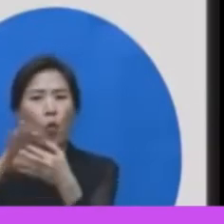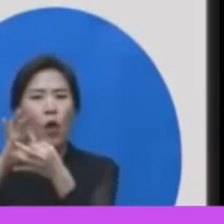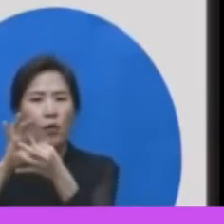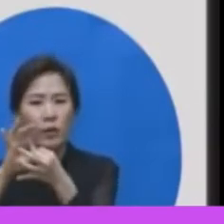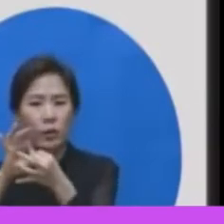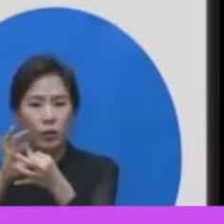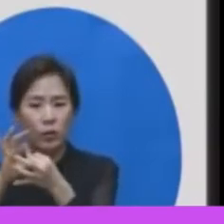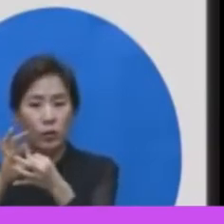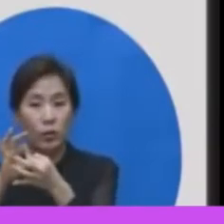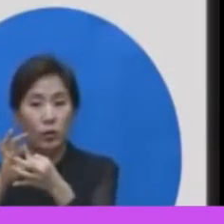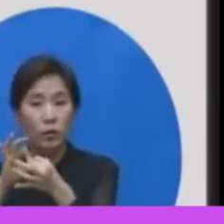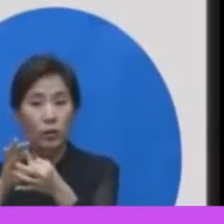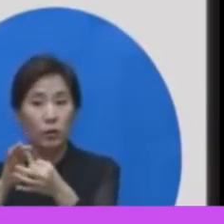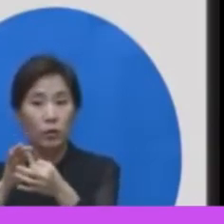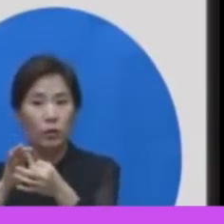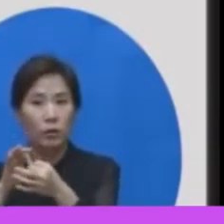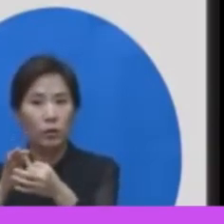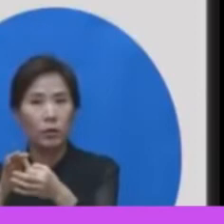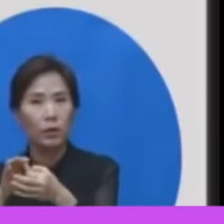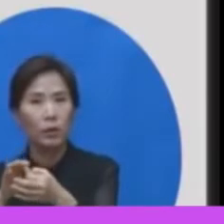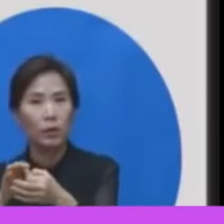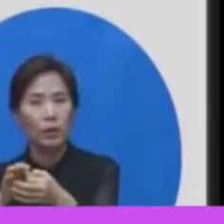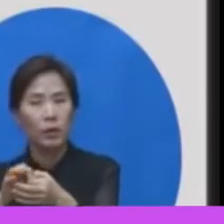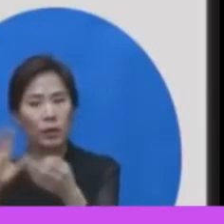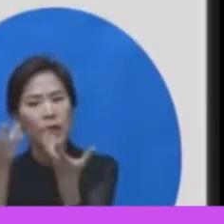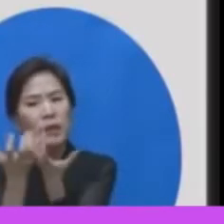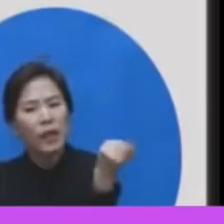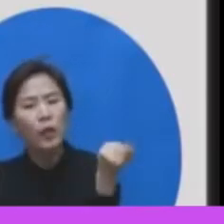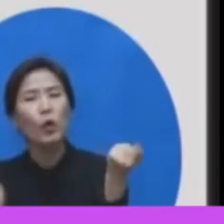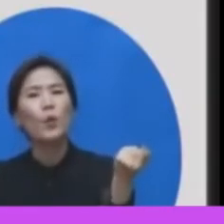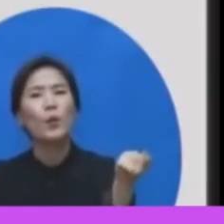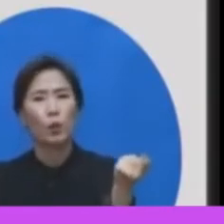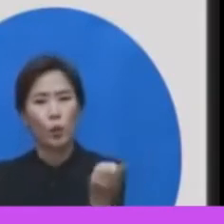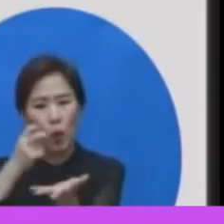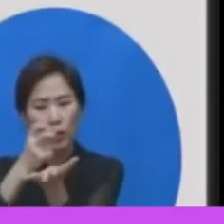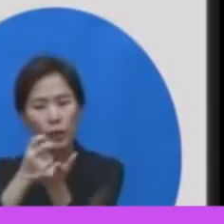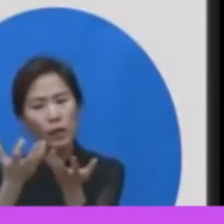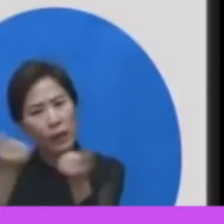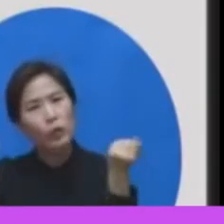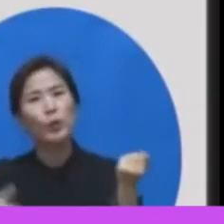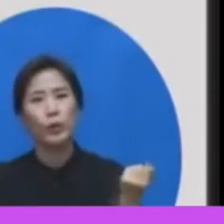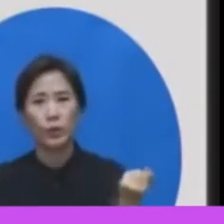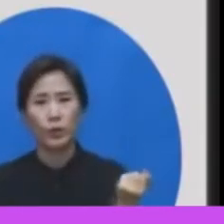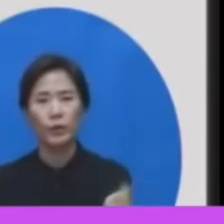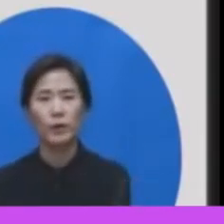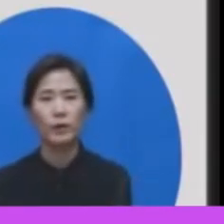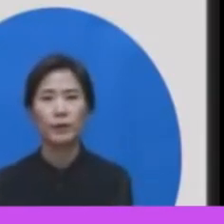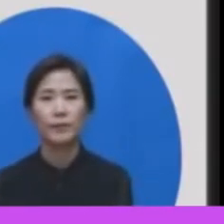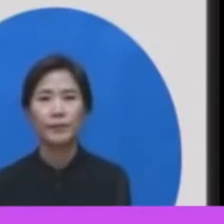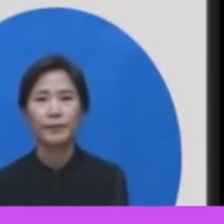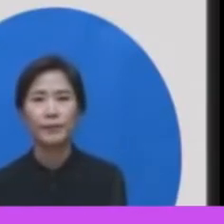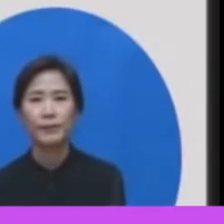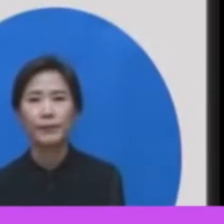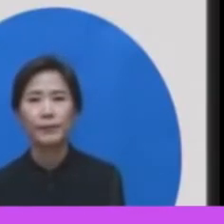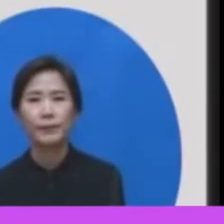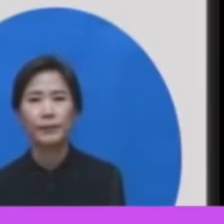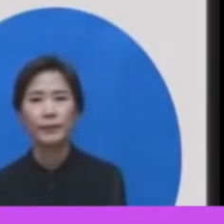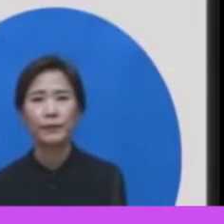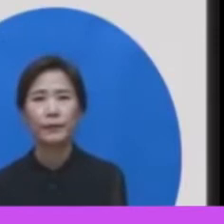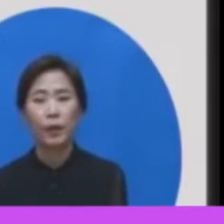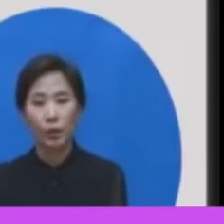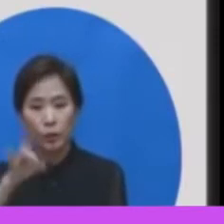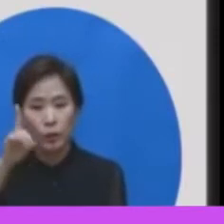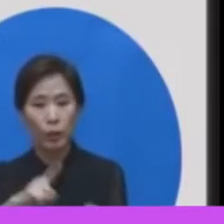또 교원의 개념 정의를 개별적으로 규정하지 않았는가. 그리고 이제 결과 이 노조와 관련해서는